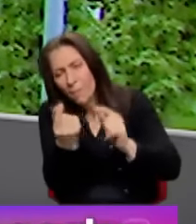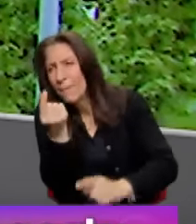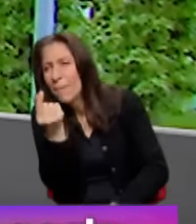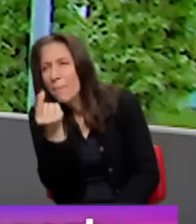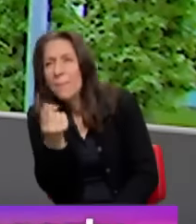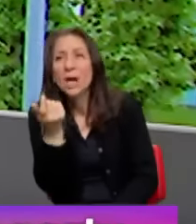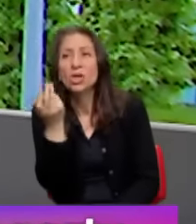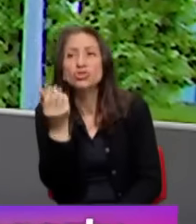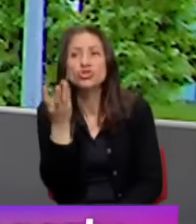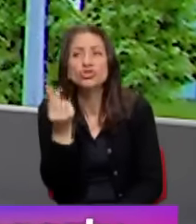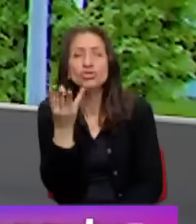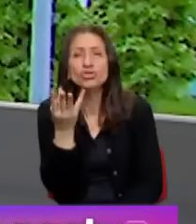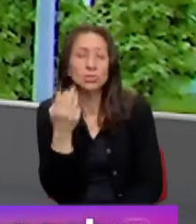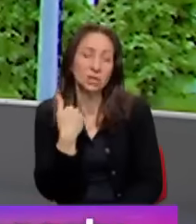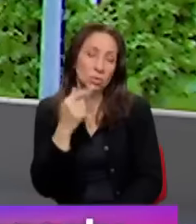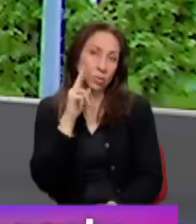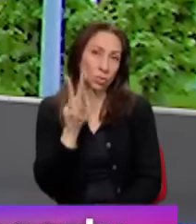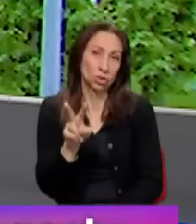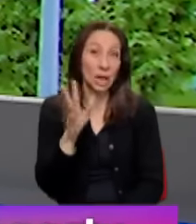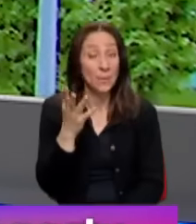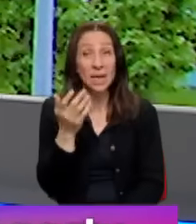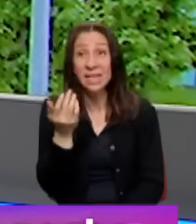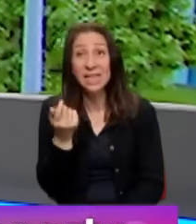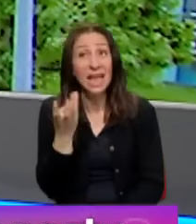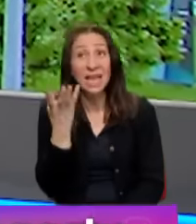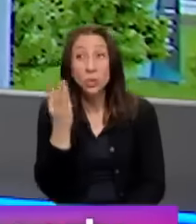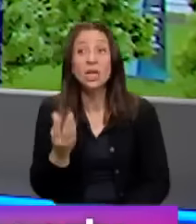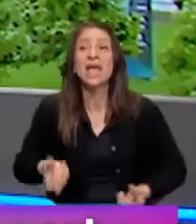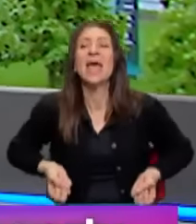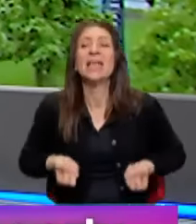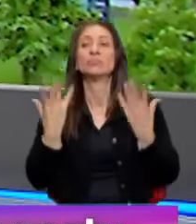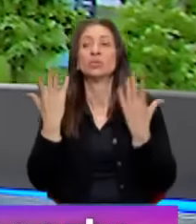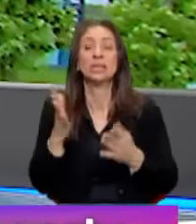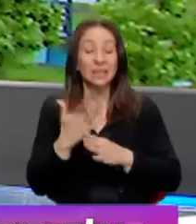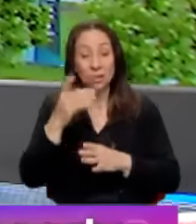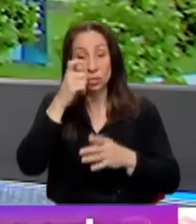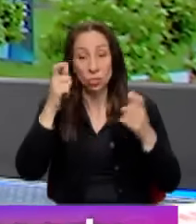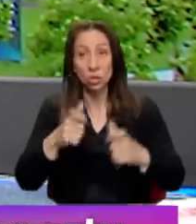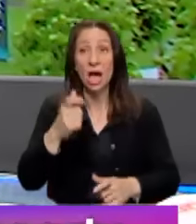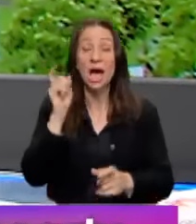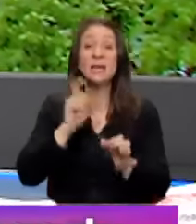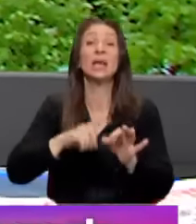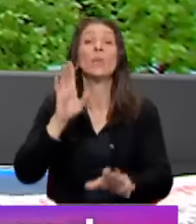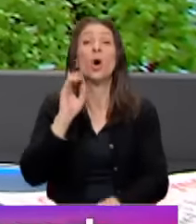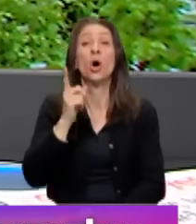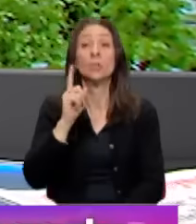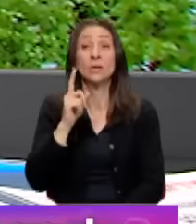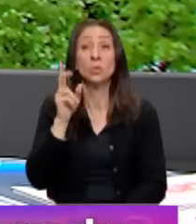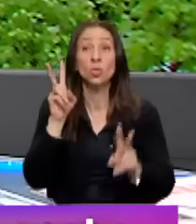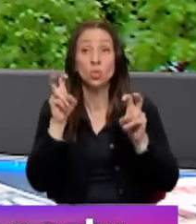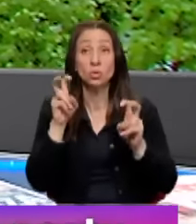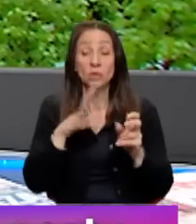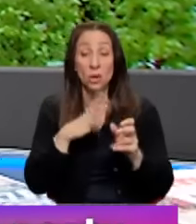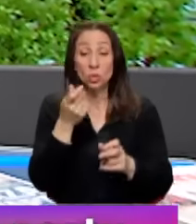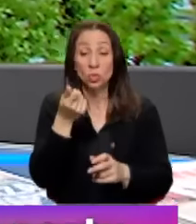atama yapılacak Bizler Göreceğiz Ama ne kadar olsa yetmeyecek Çünkü bu tde atanmayan öğretmen meselesi